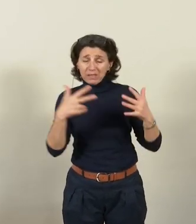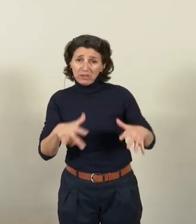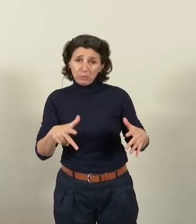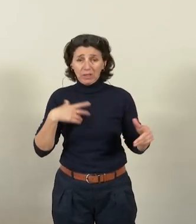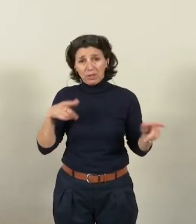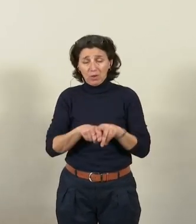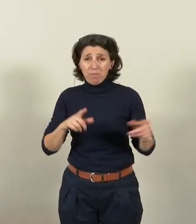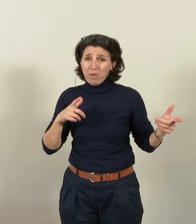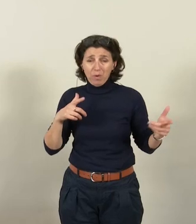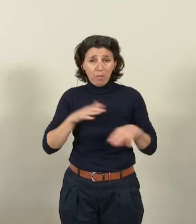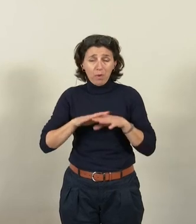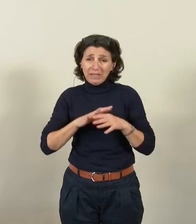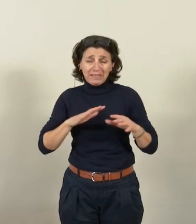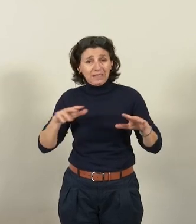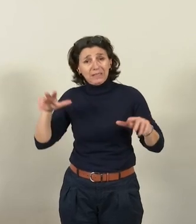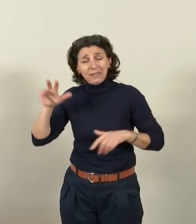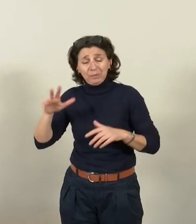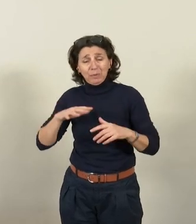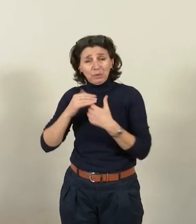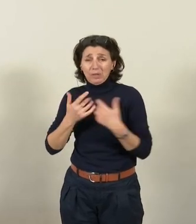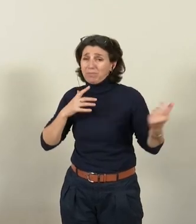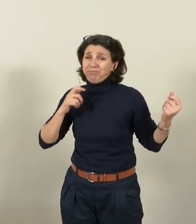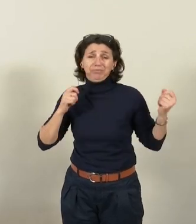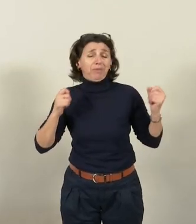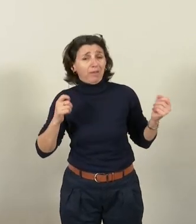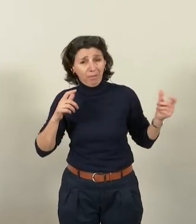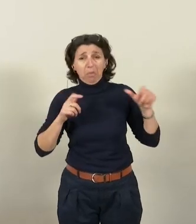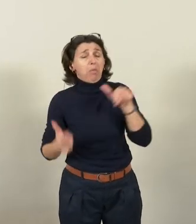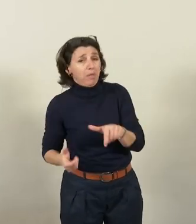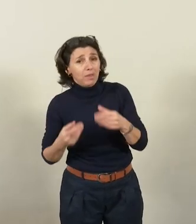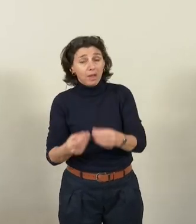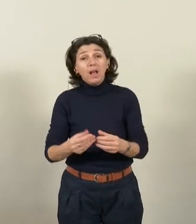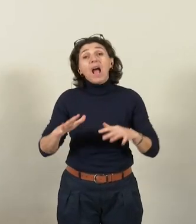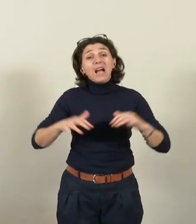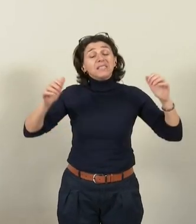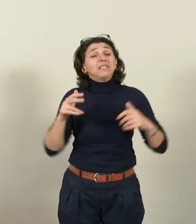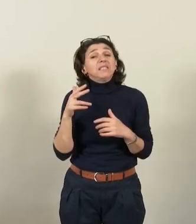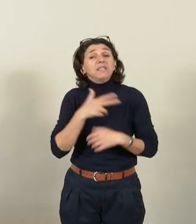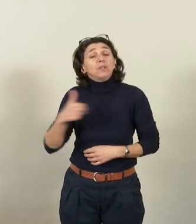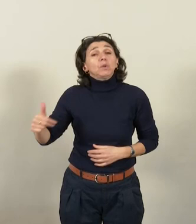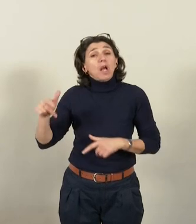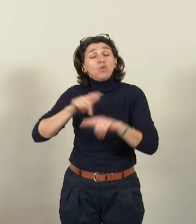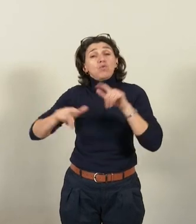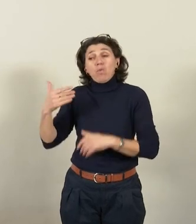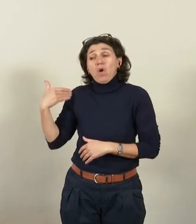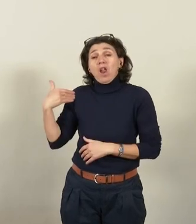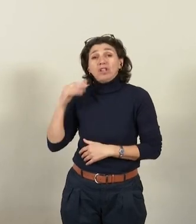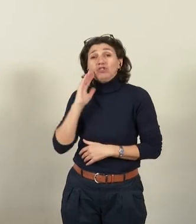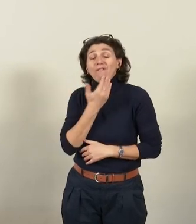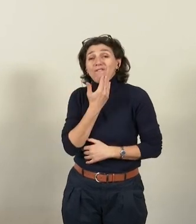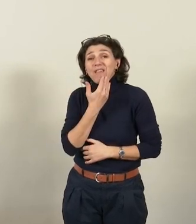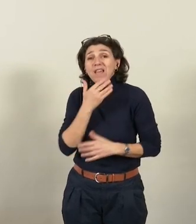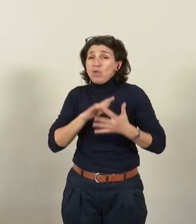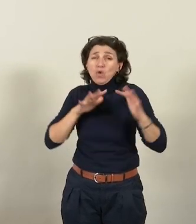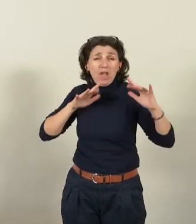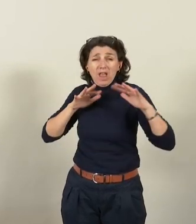frappant de voir que lors des assises national du logement en juillet dernier il y avait un consensus de tous les acteurs les bailleurs sociaux mais